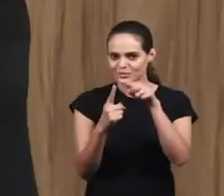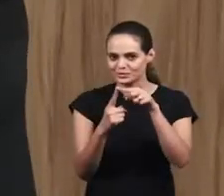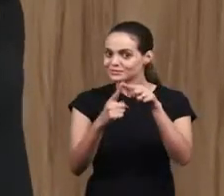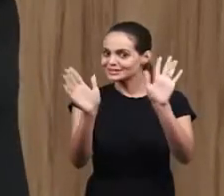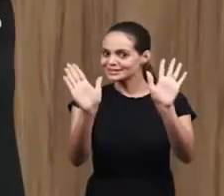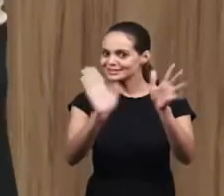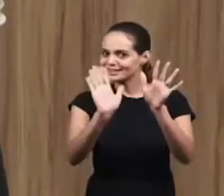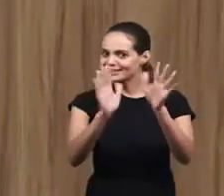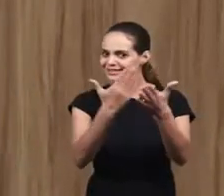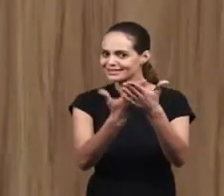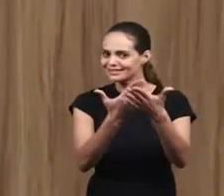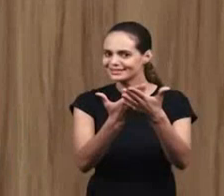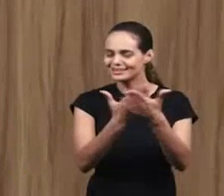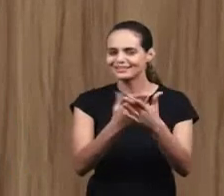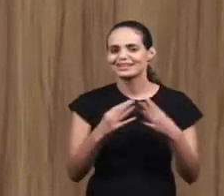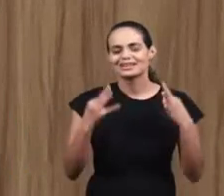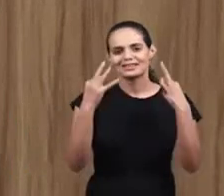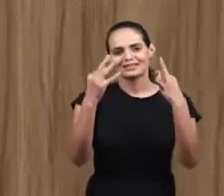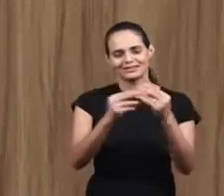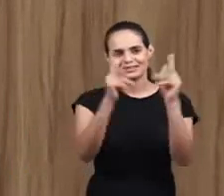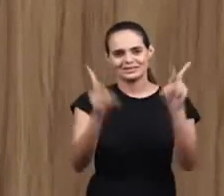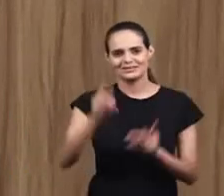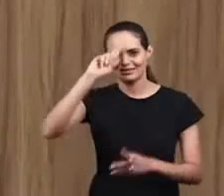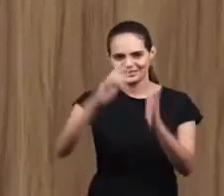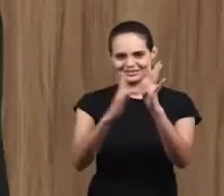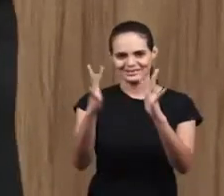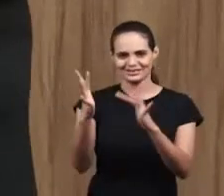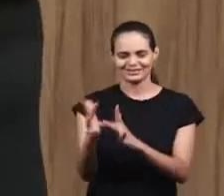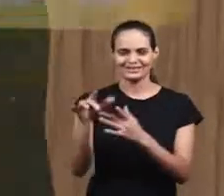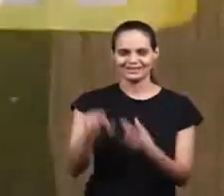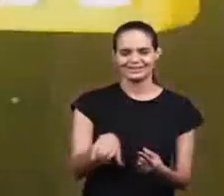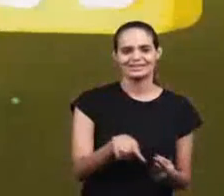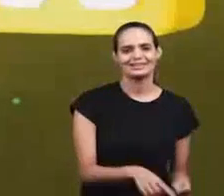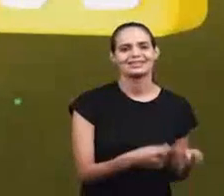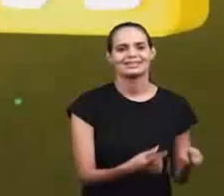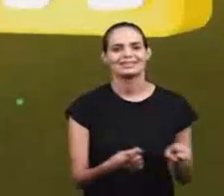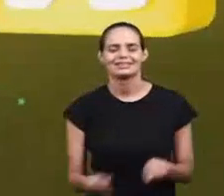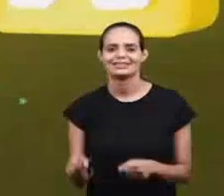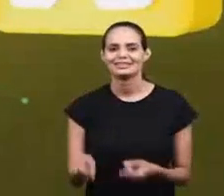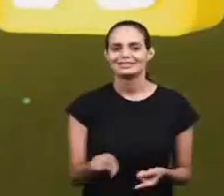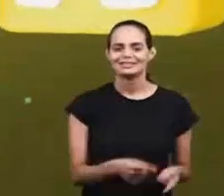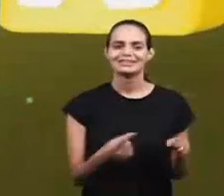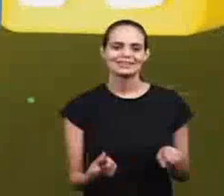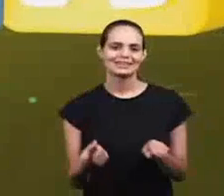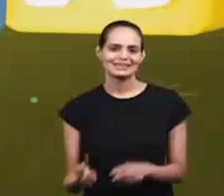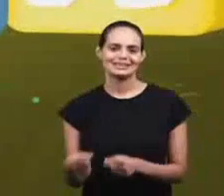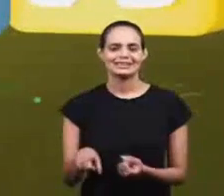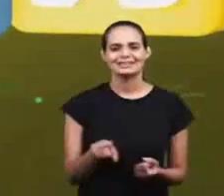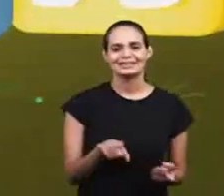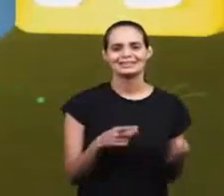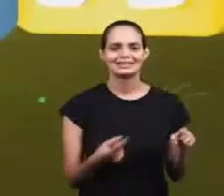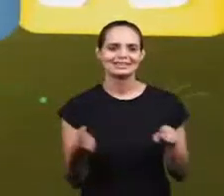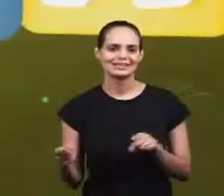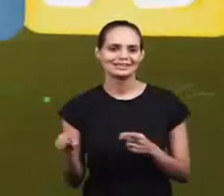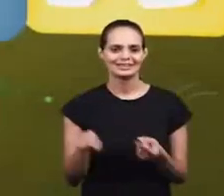staunen zu spielen. Wir werden es auf der Blockflöte und auch auf dem Keyboard lernen. Friede